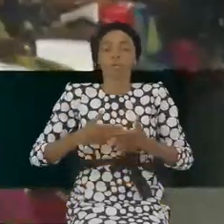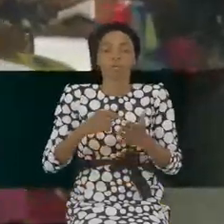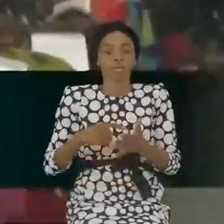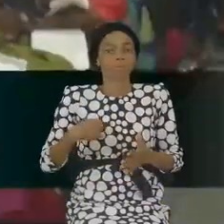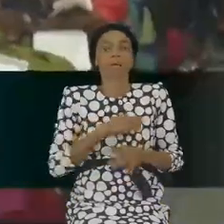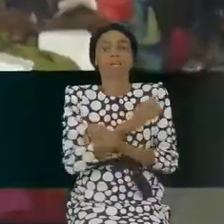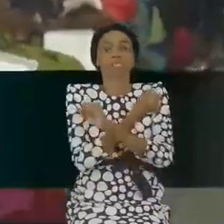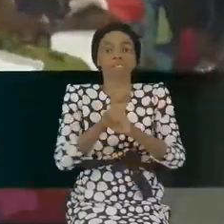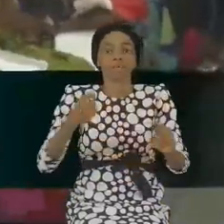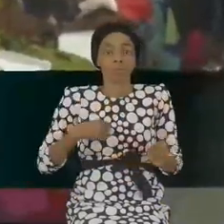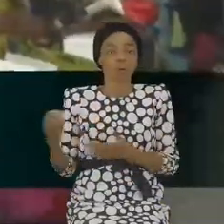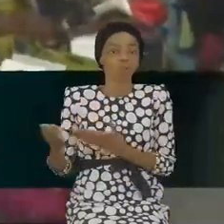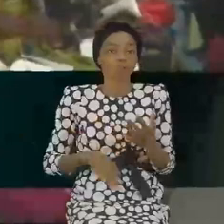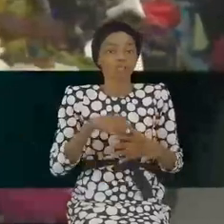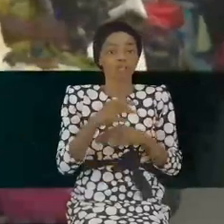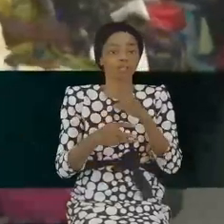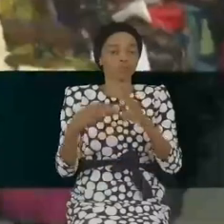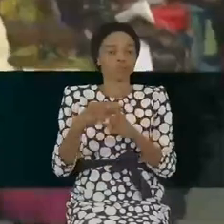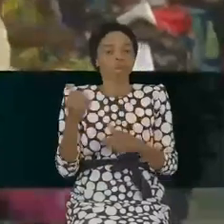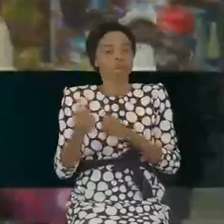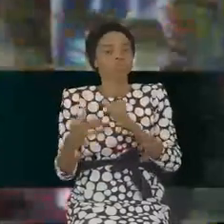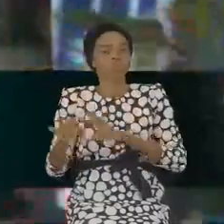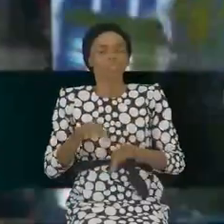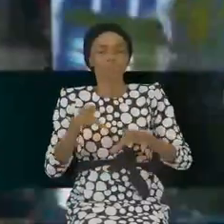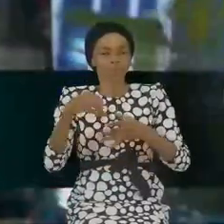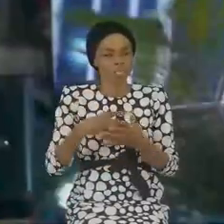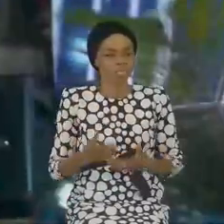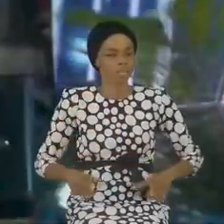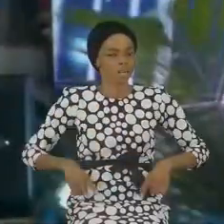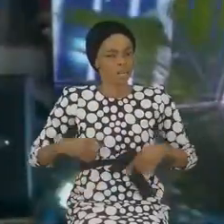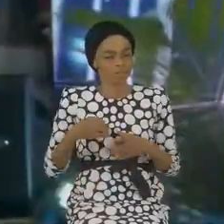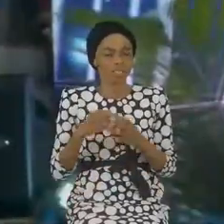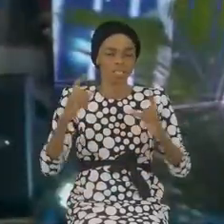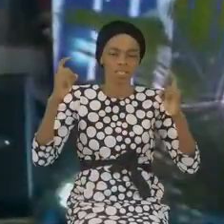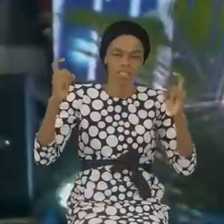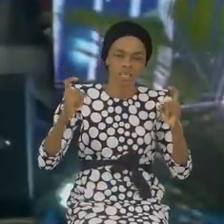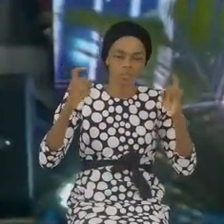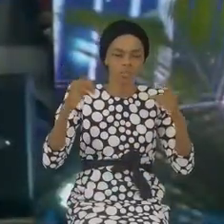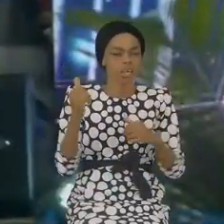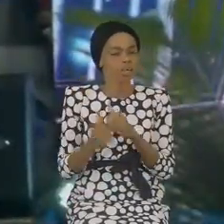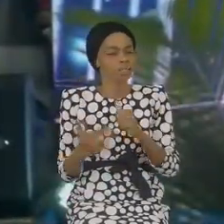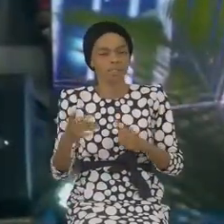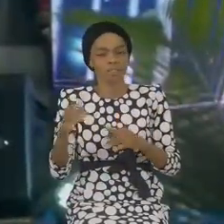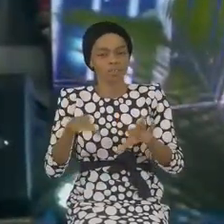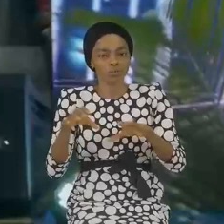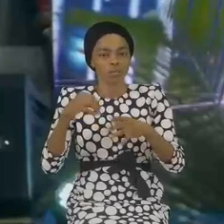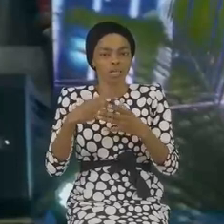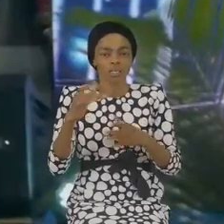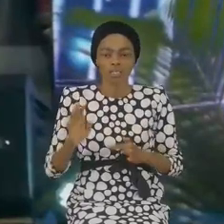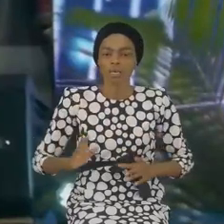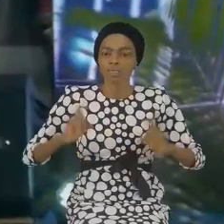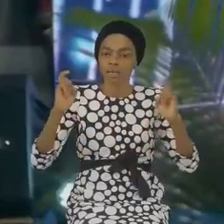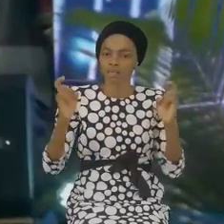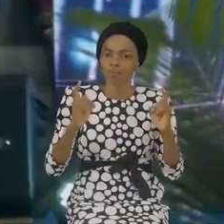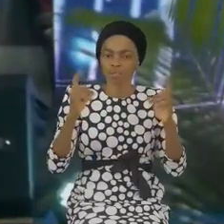Et tout ce qu'ils font dans leur pratique, tout ce qu'ils font dans leur cérémonie, tout ce qu'ils font dans leur célébration,